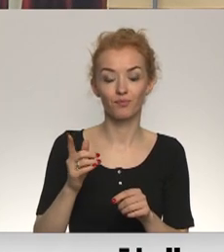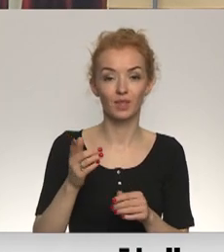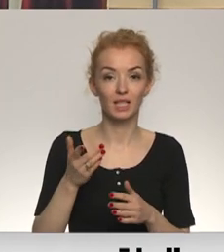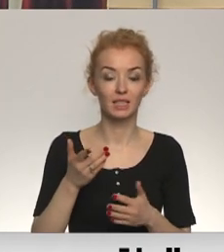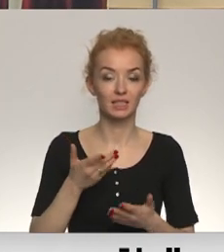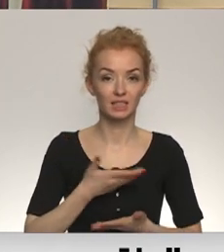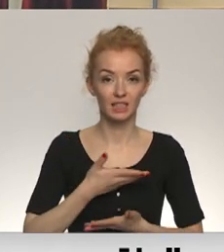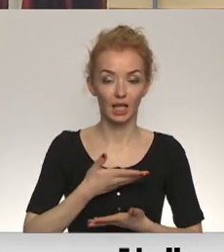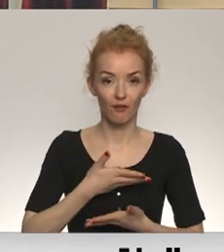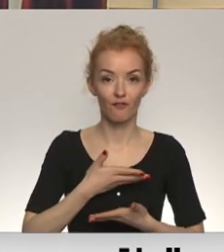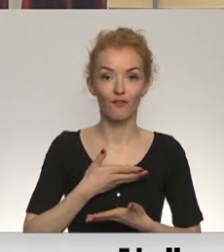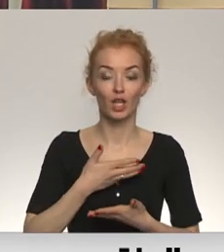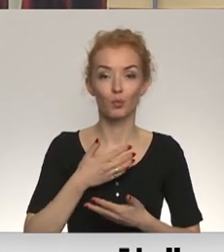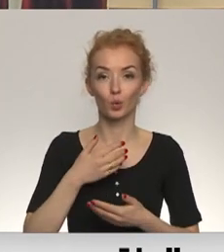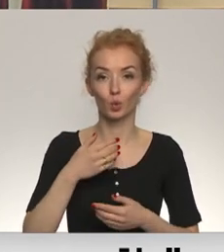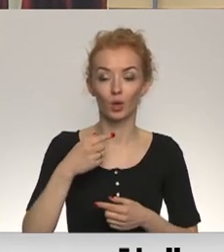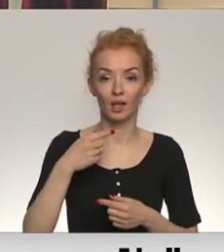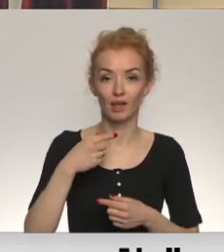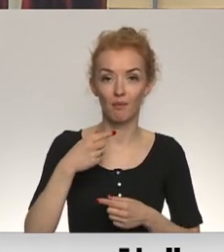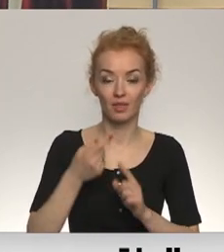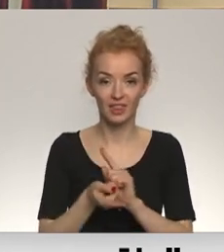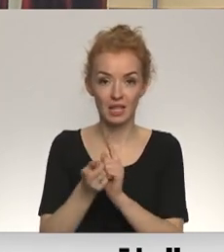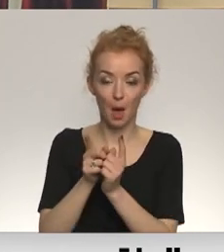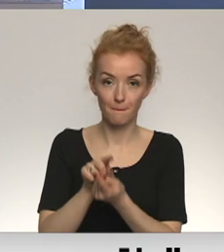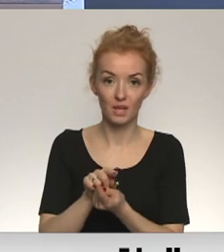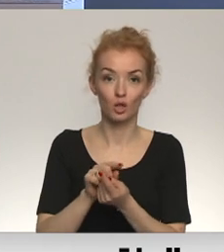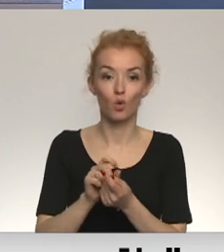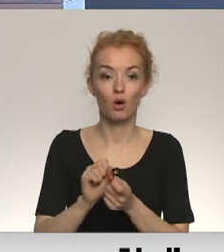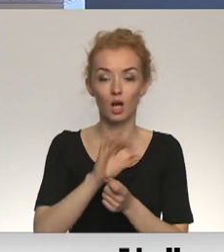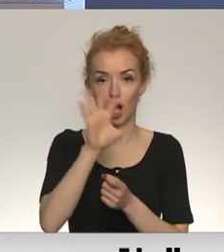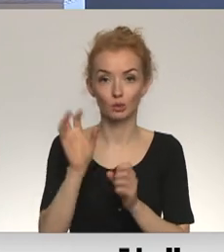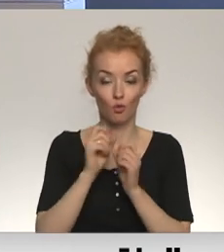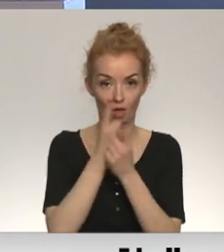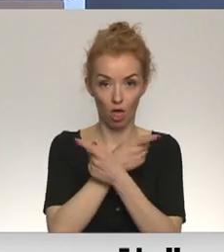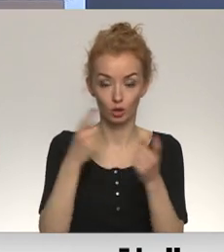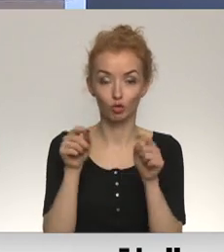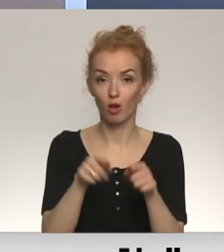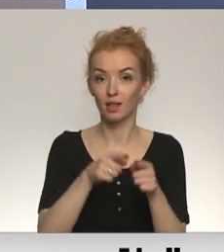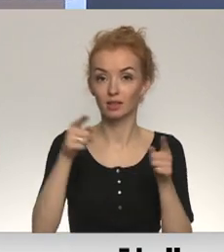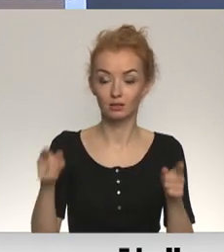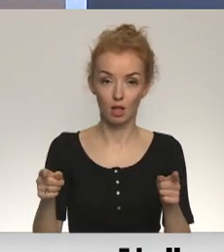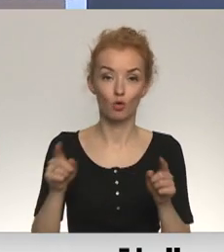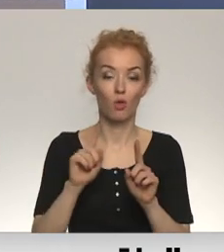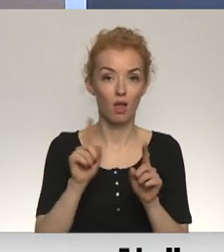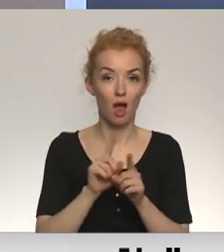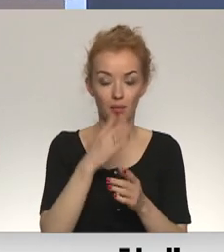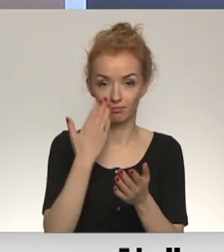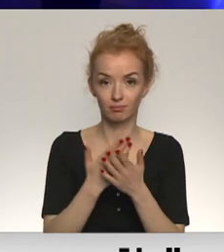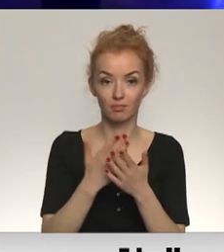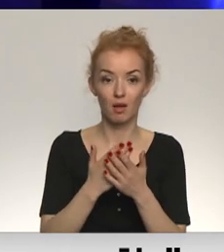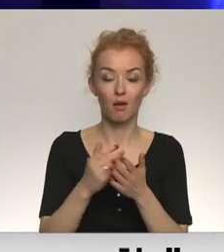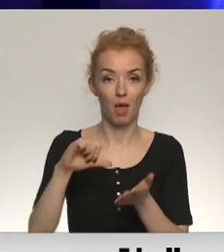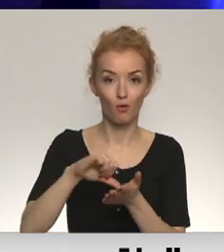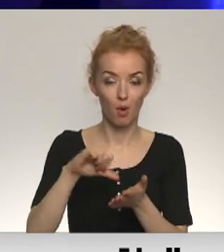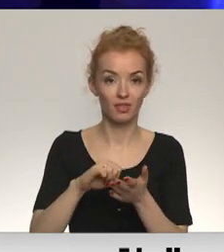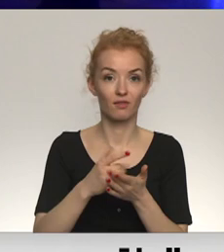dzīvību, dinamiku un gaismu vēstošanu. Šajā izstāžas sezonā ir vērojami arī performatīvas formas mākslas